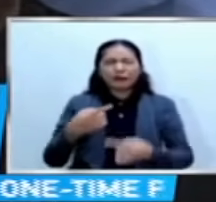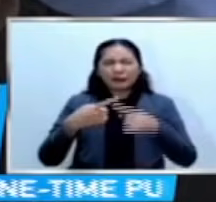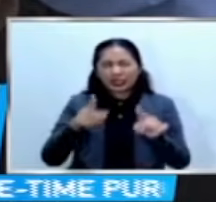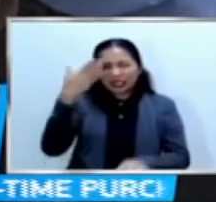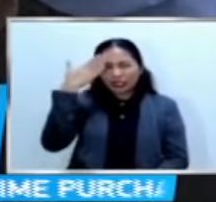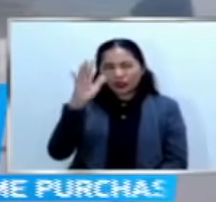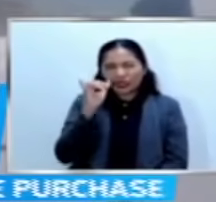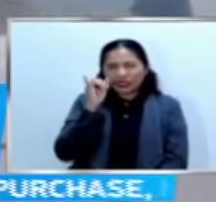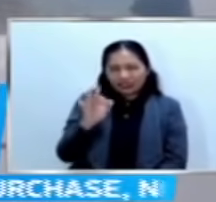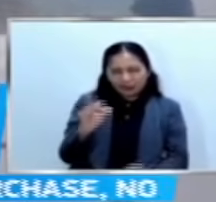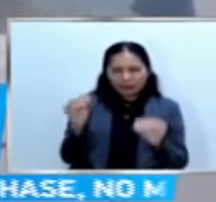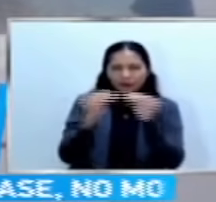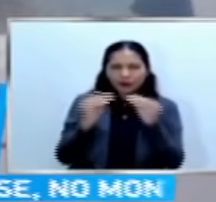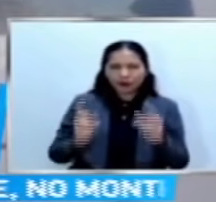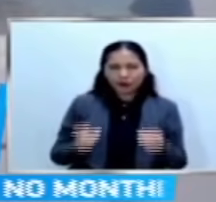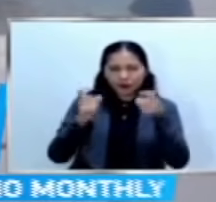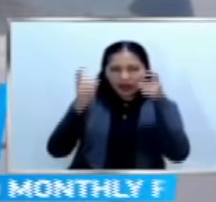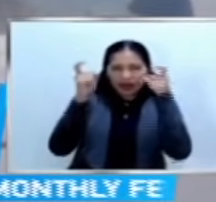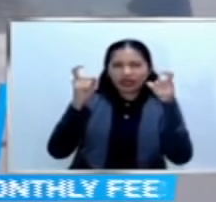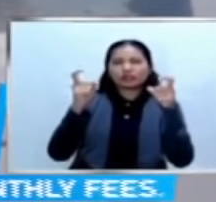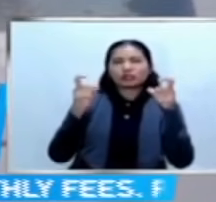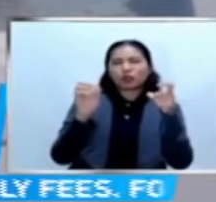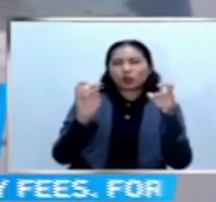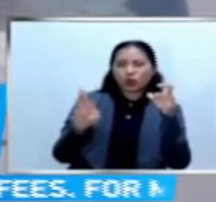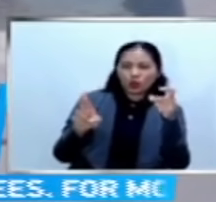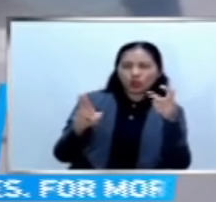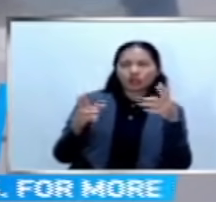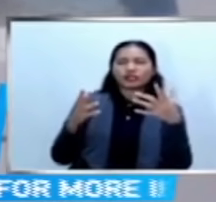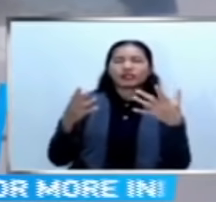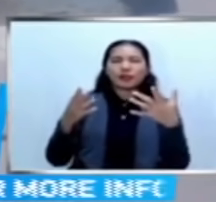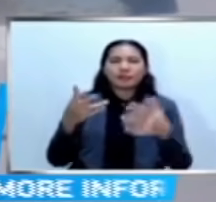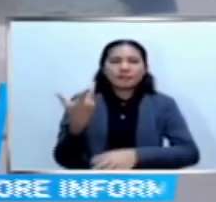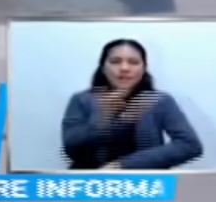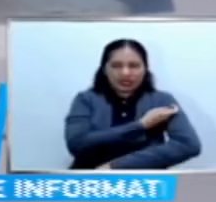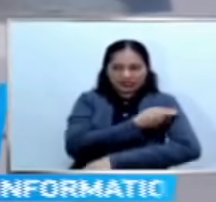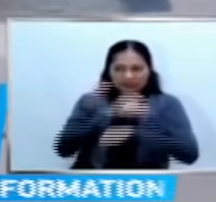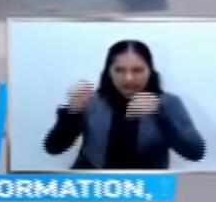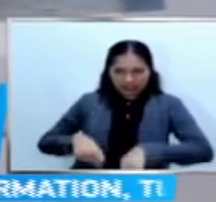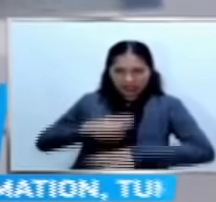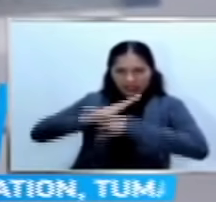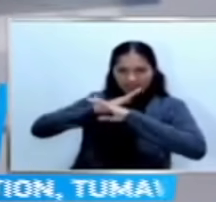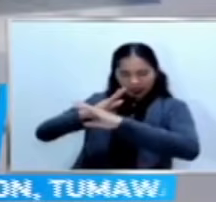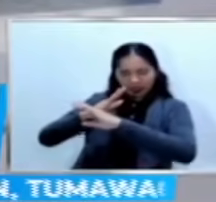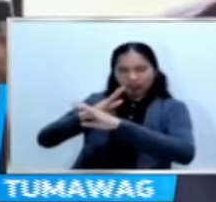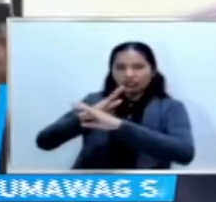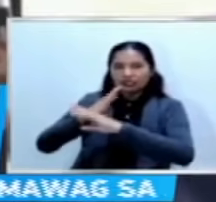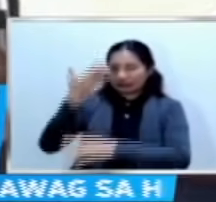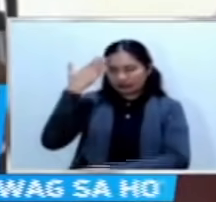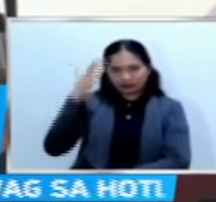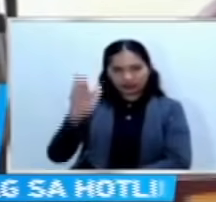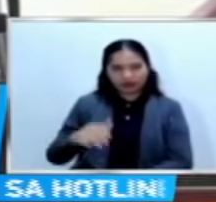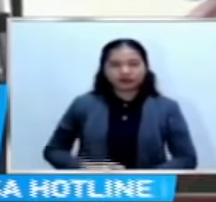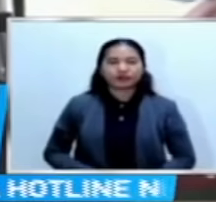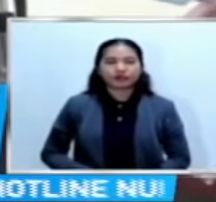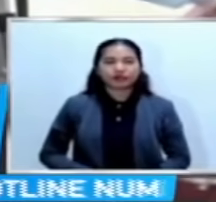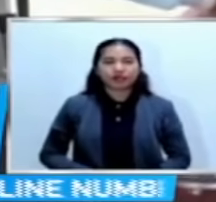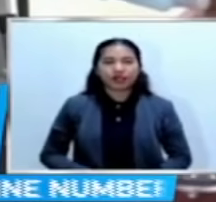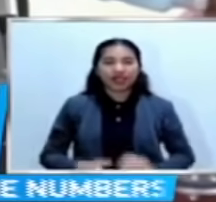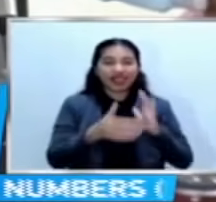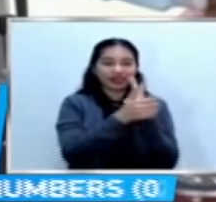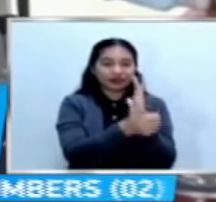kumalat ang C.1.2 variant o kung mabisa ba ang mga COVID vaccine laban dyan. Ayon kay infectious disease expert Dr. Rodjin